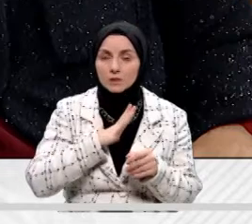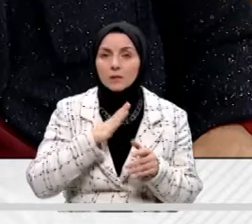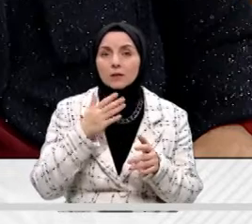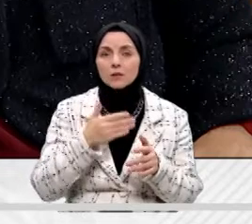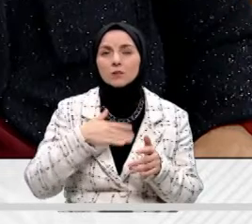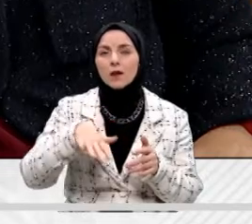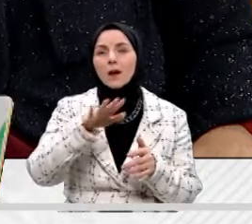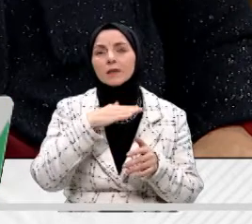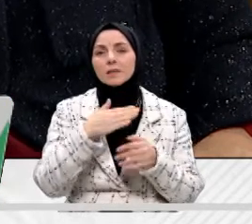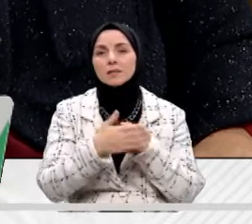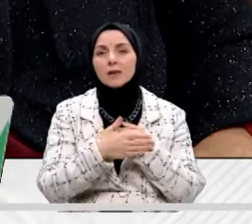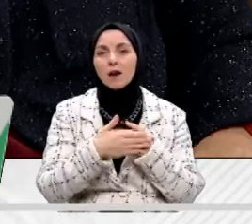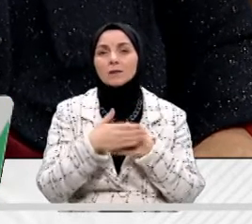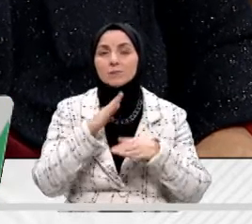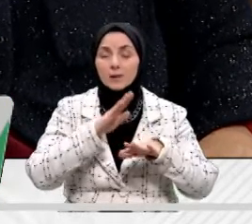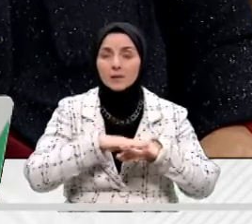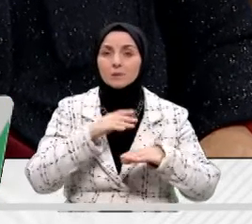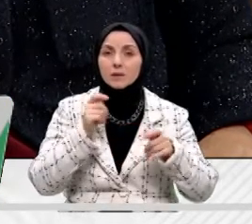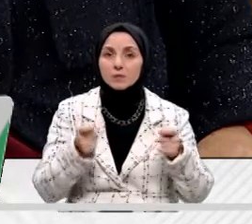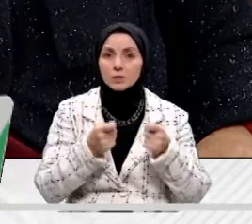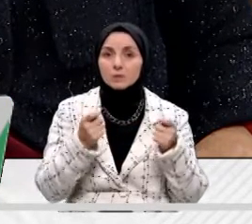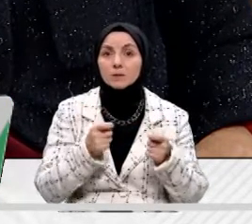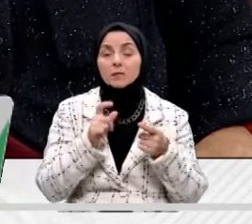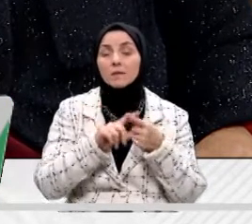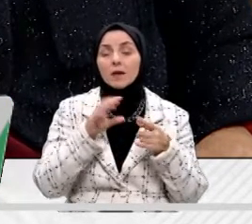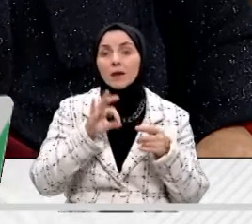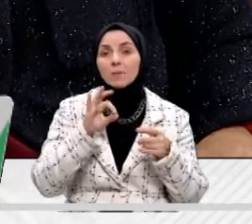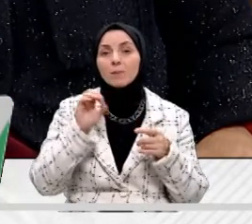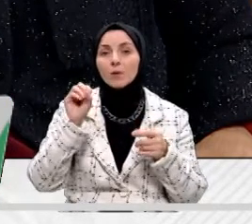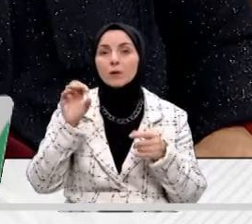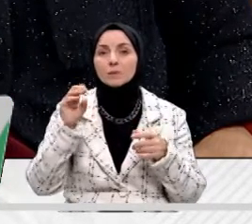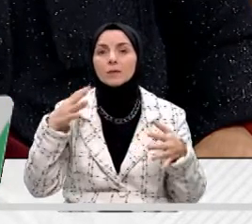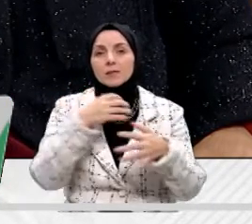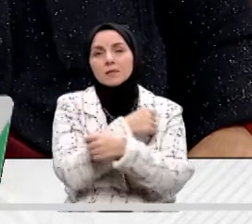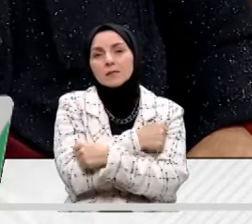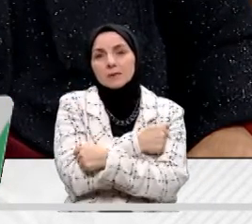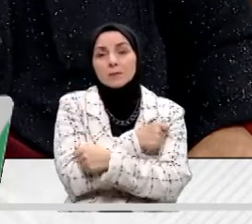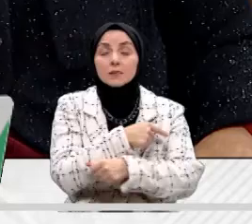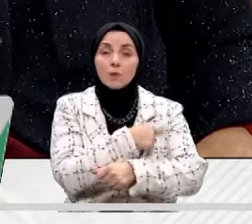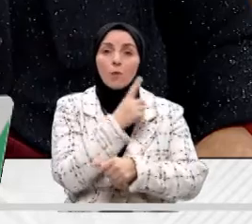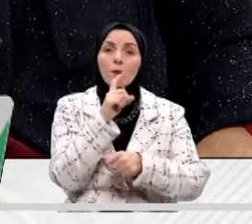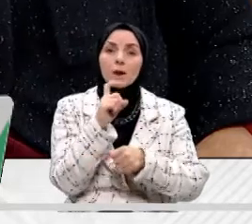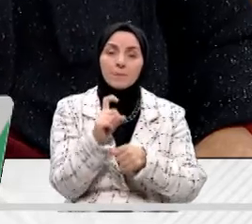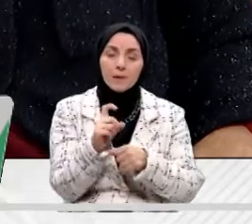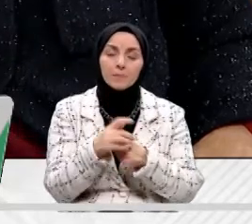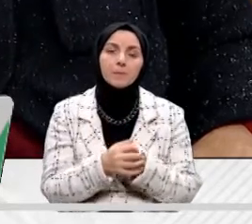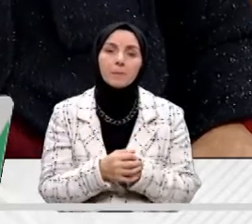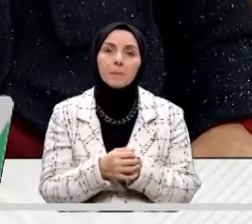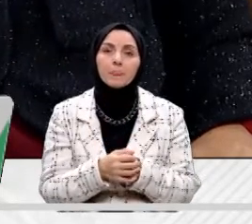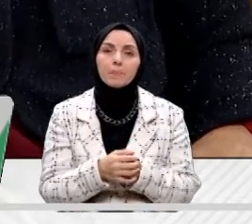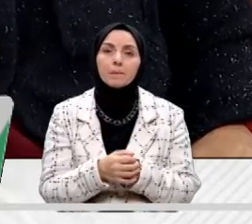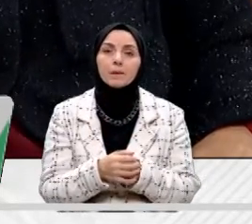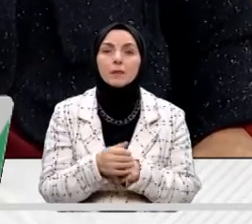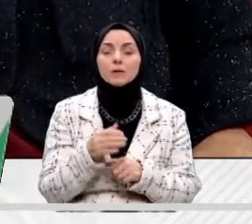devamlı sarılması normal mi 60 aylık bir de minyon tipli olan çocuklar okula geç mi gitmedi diye sormuş Yani kendisi çocuğu